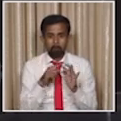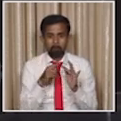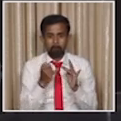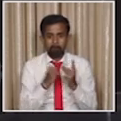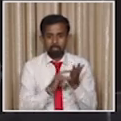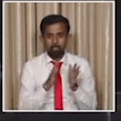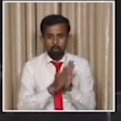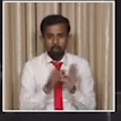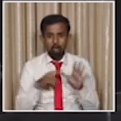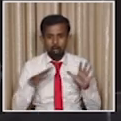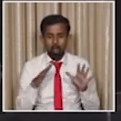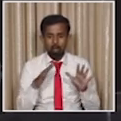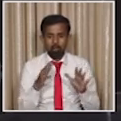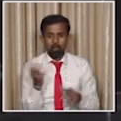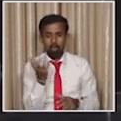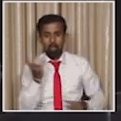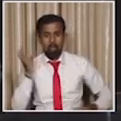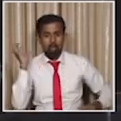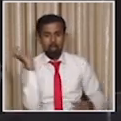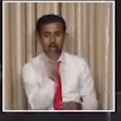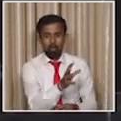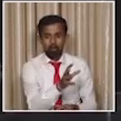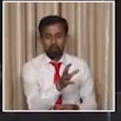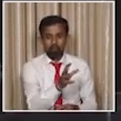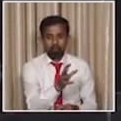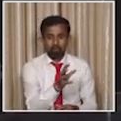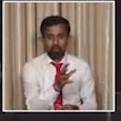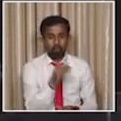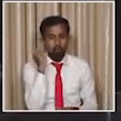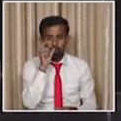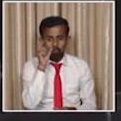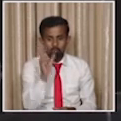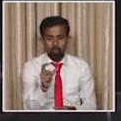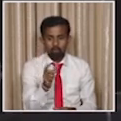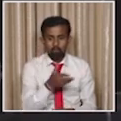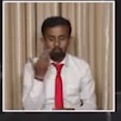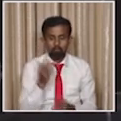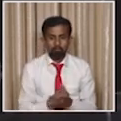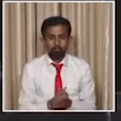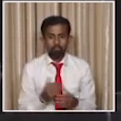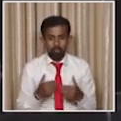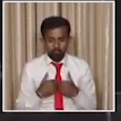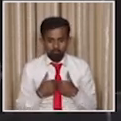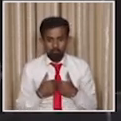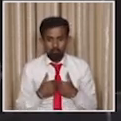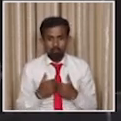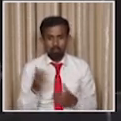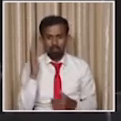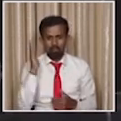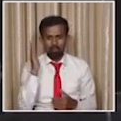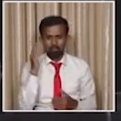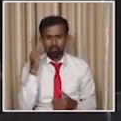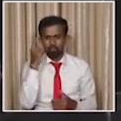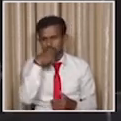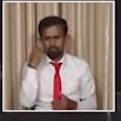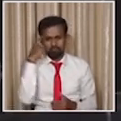පල්ලිය අනුරාධපුරේට ගල් ගහනවා කියලා. ඒකට කරුණාකරලා හොයලා බලන්න පුළුවන්ද කියලා. මම එතුමා උන්වහන්සේව දැනගෙන හිටියෙත් නෑ.